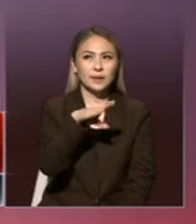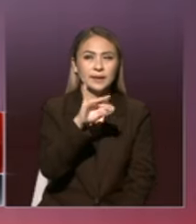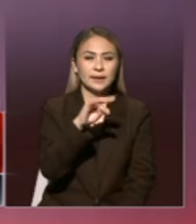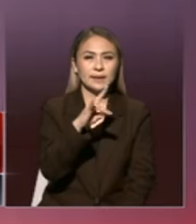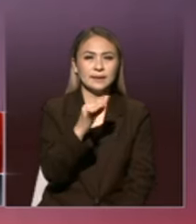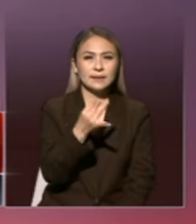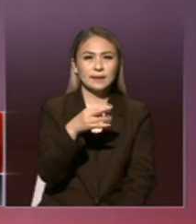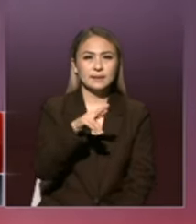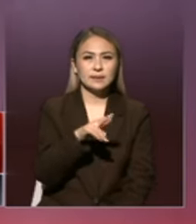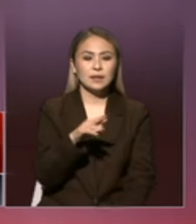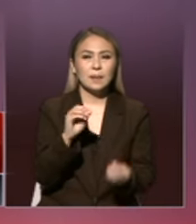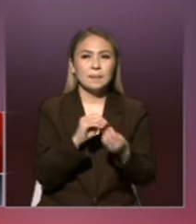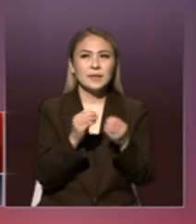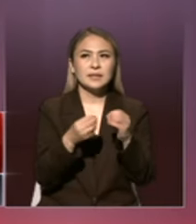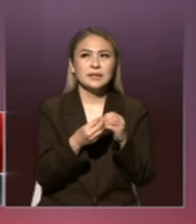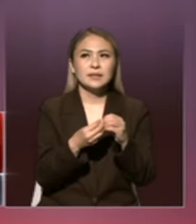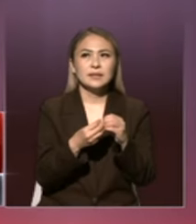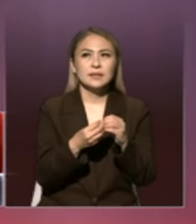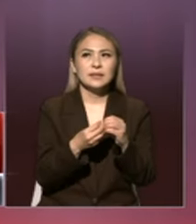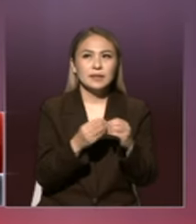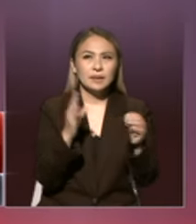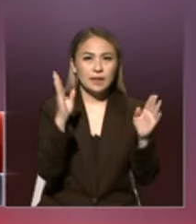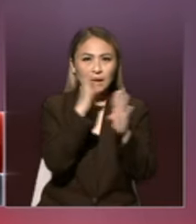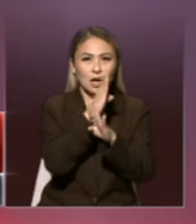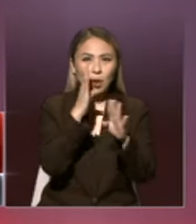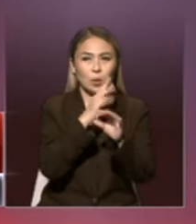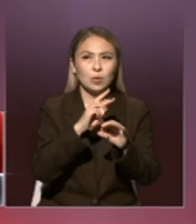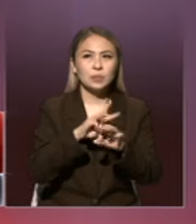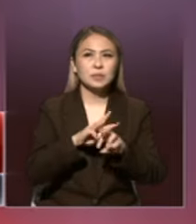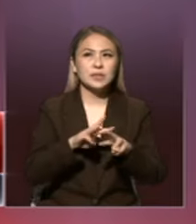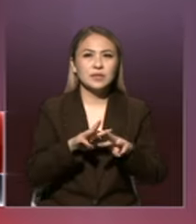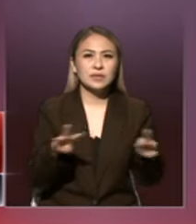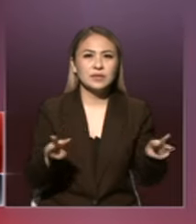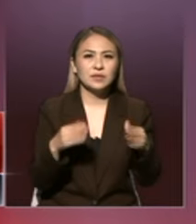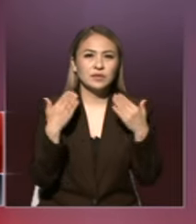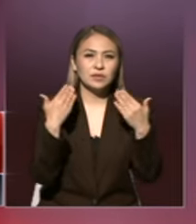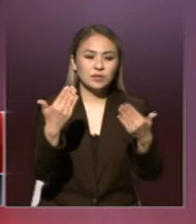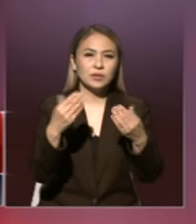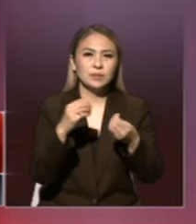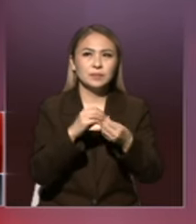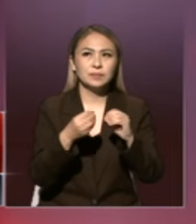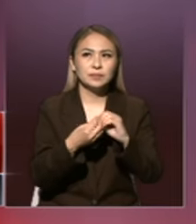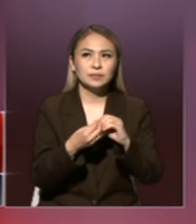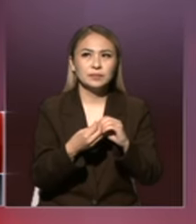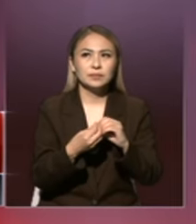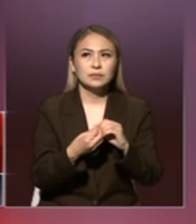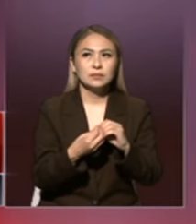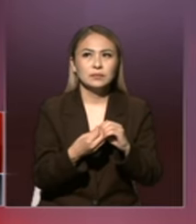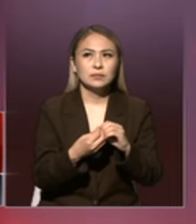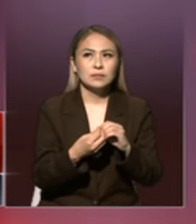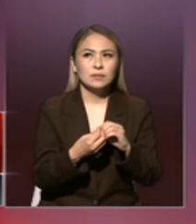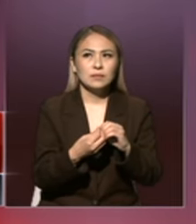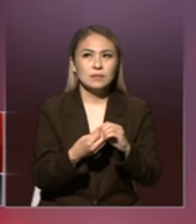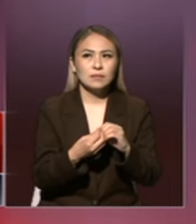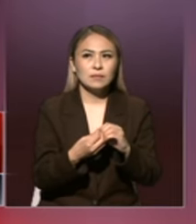Утилизация мәселесіне экология министрлігінің құзыретіндегі мәселе. Хабардар шығарсыз? Мен сізге өнеркәсіп инвесторлар одағынан